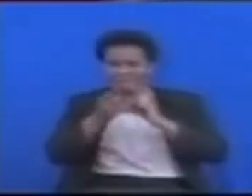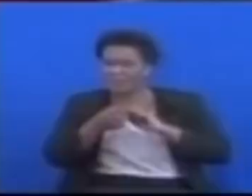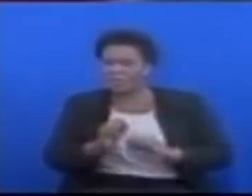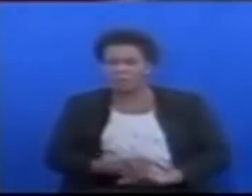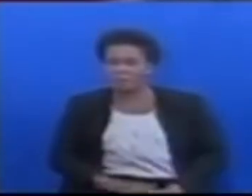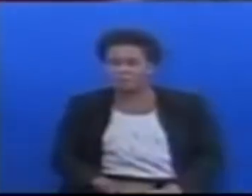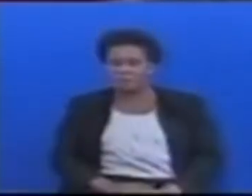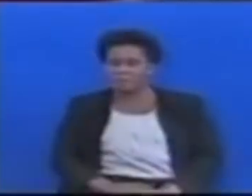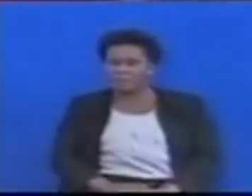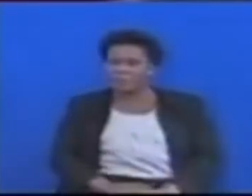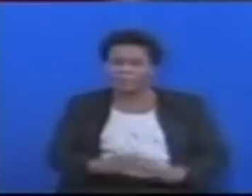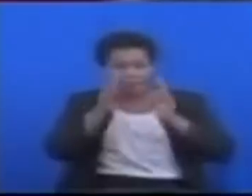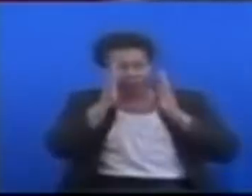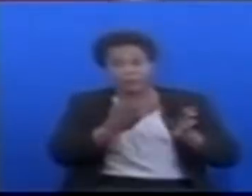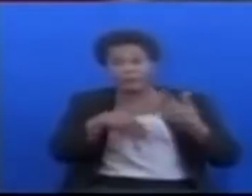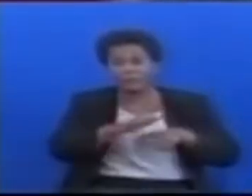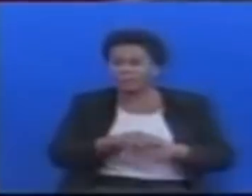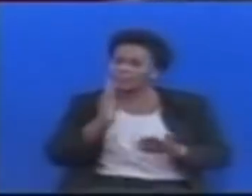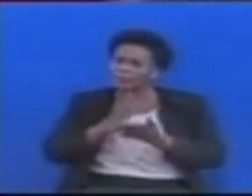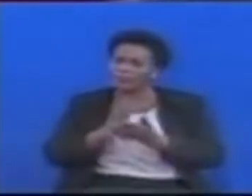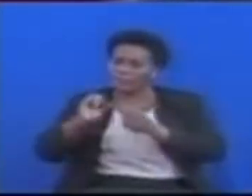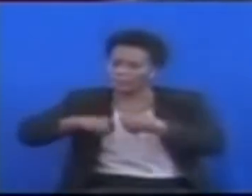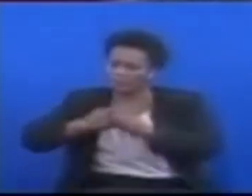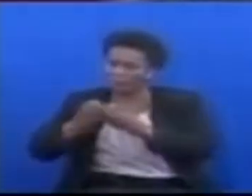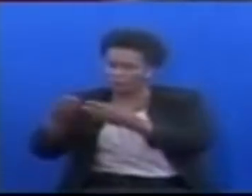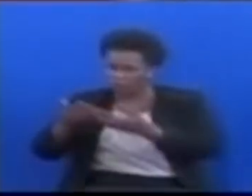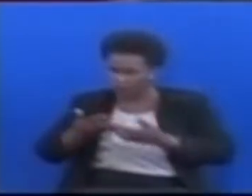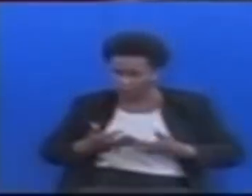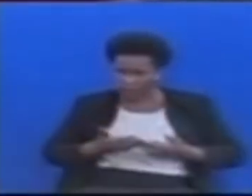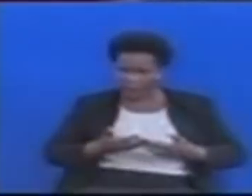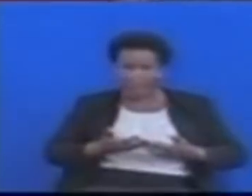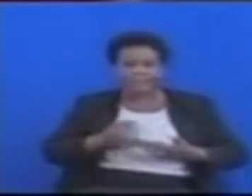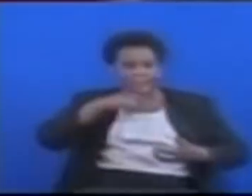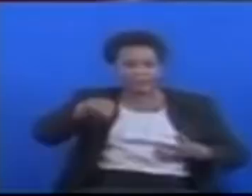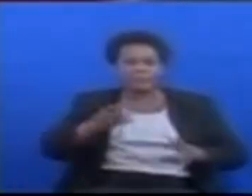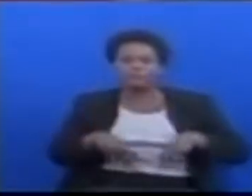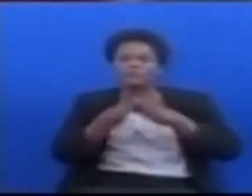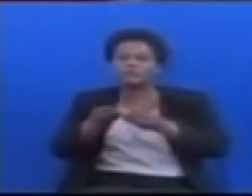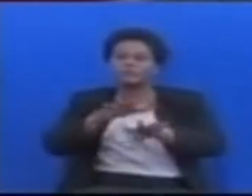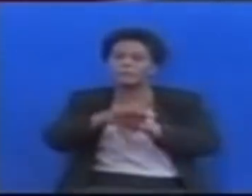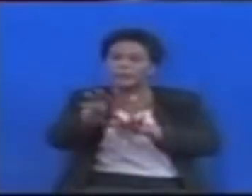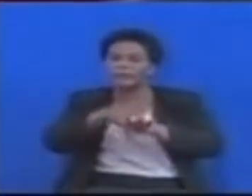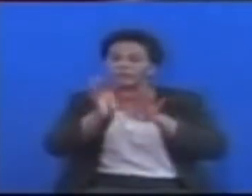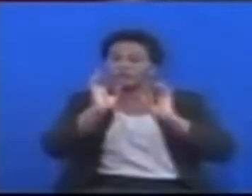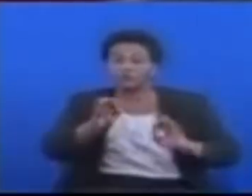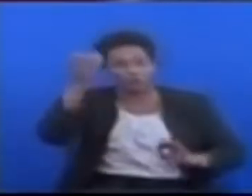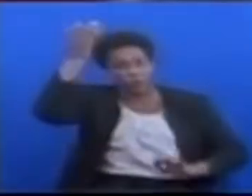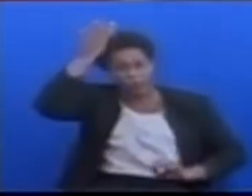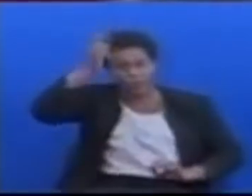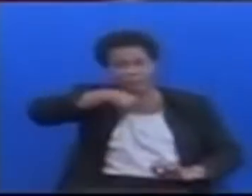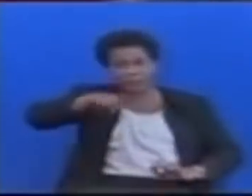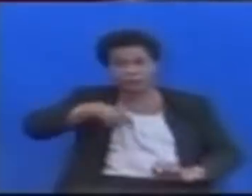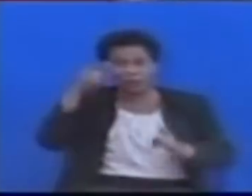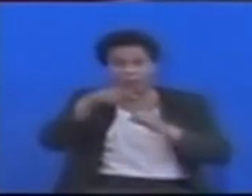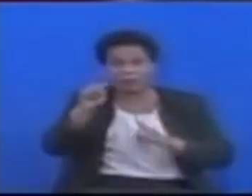kujifungulia. Kwa hiyo mheshimiwa mwenyekiti, tunaipokea hii changamoto na sisi tutaweza kutoa maelezo vizuri kwa watu wa huduma yetu ya afya ili waweze